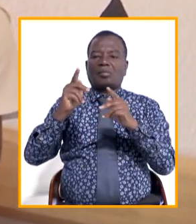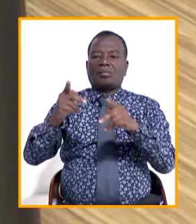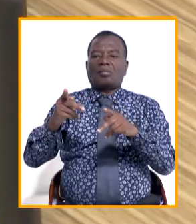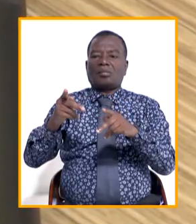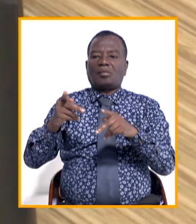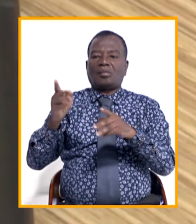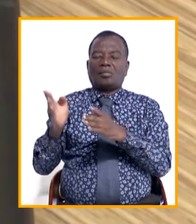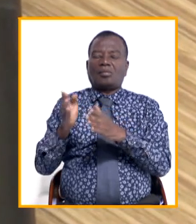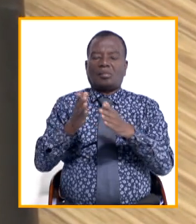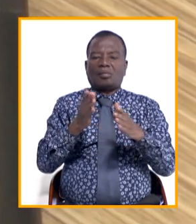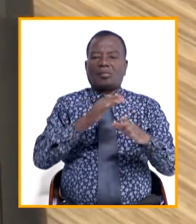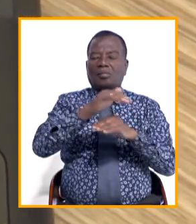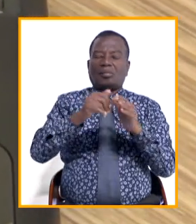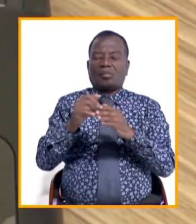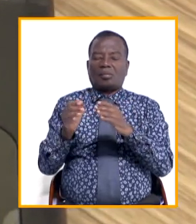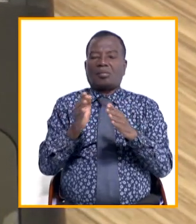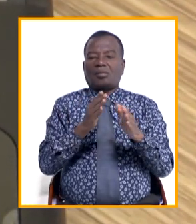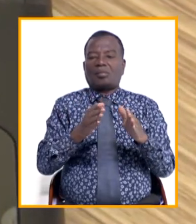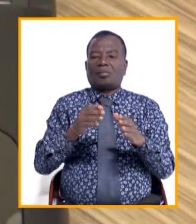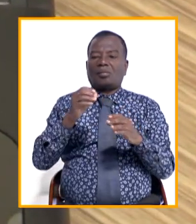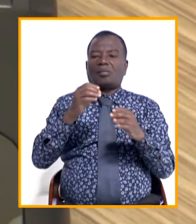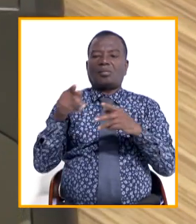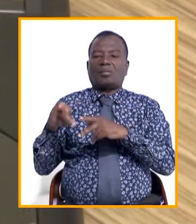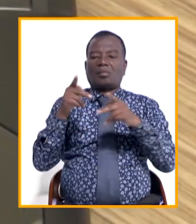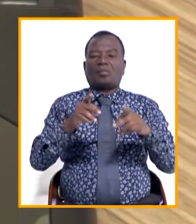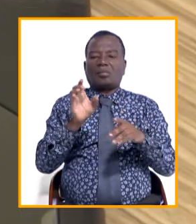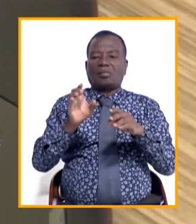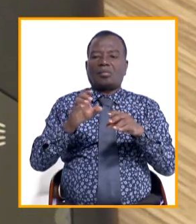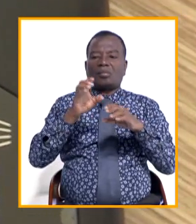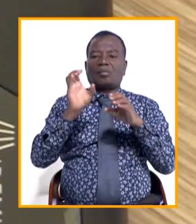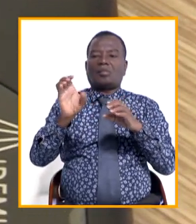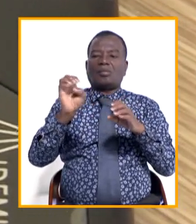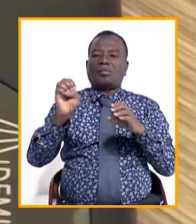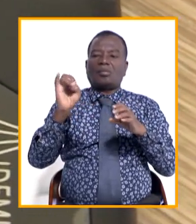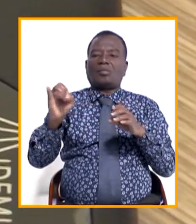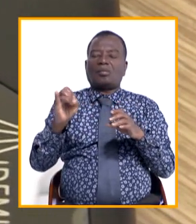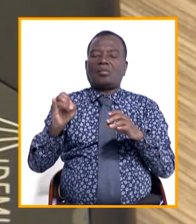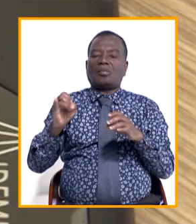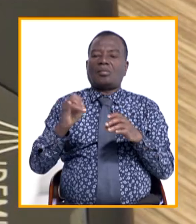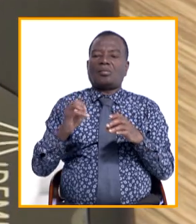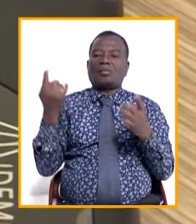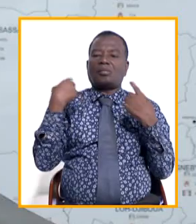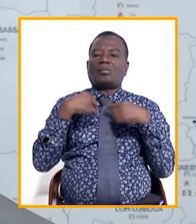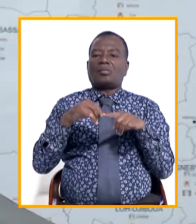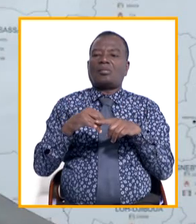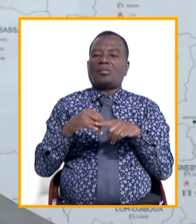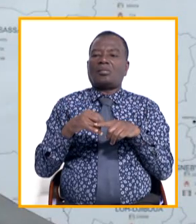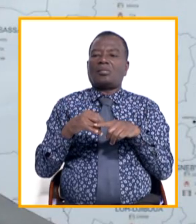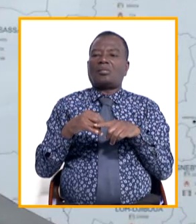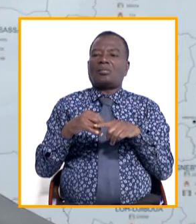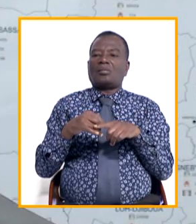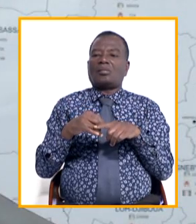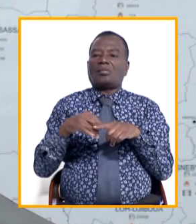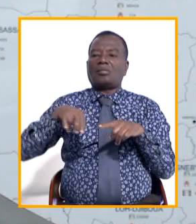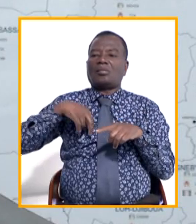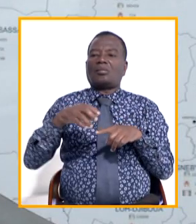régler toutes les irrégularités selon la commission électorale indépendante. Pendant le contentieux, nous avions toutes les réclamations que